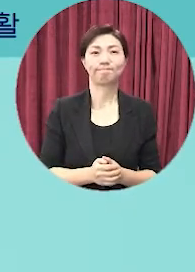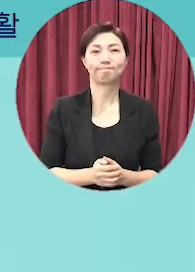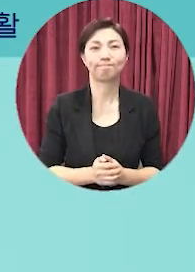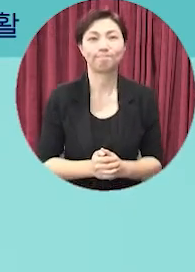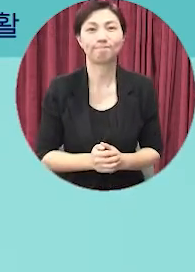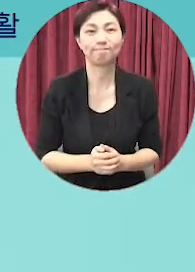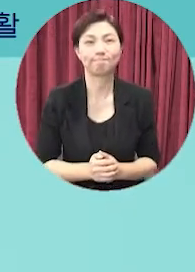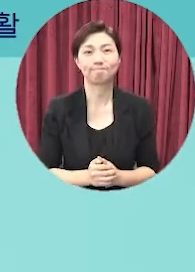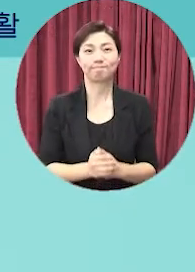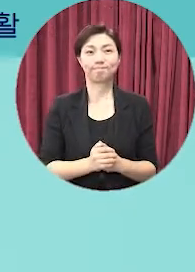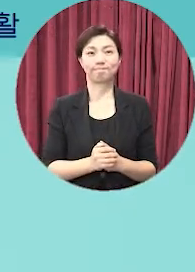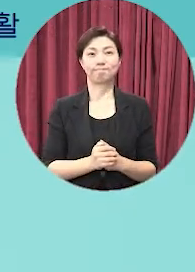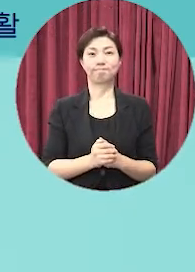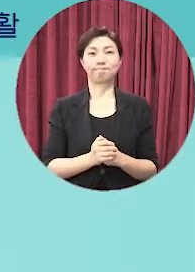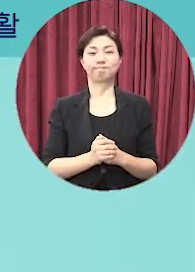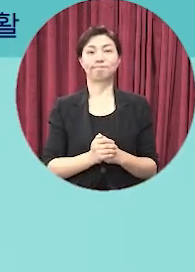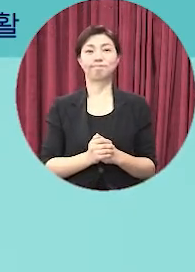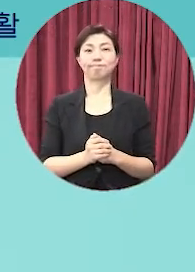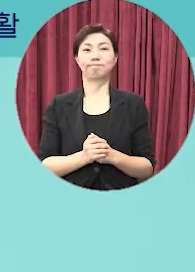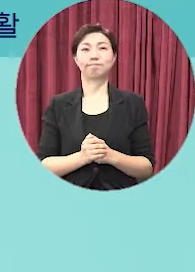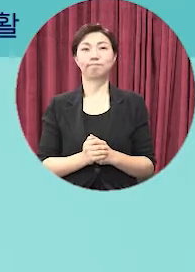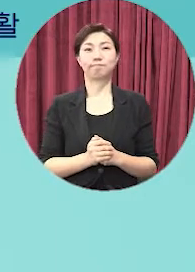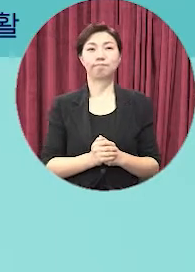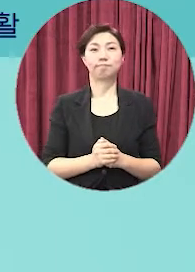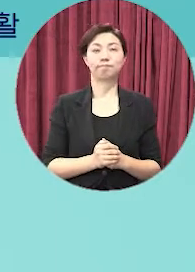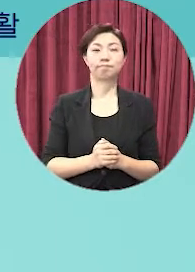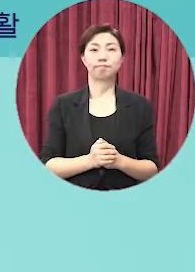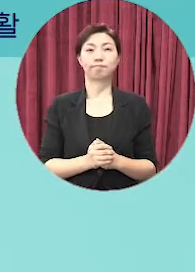네, 전체 화면으로 전환하겠습니다.